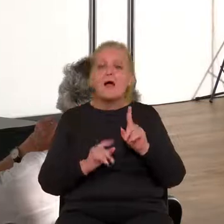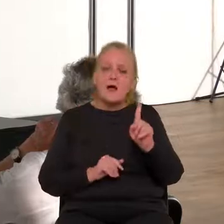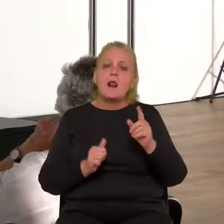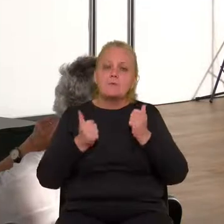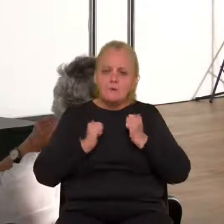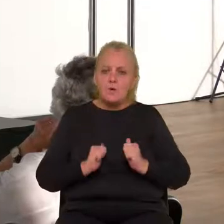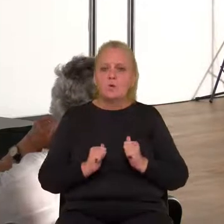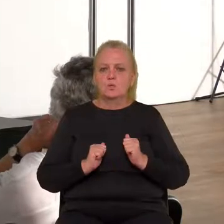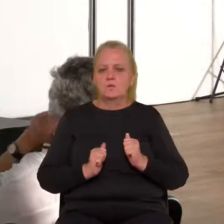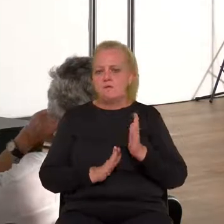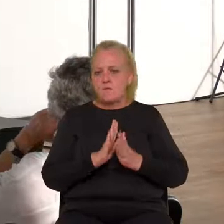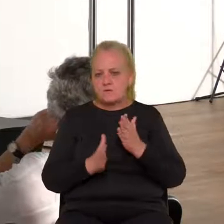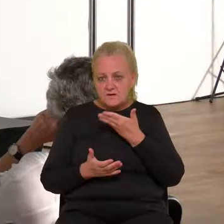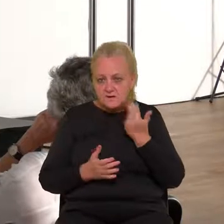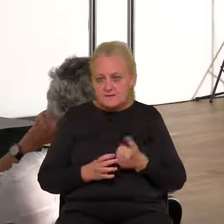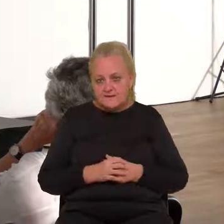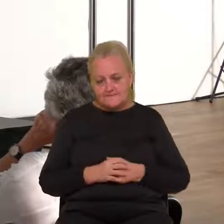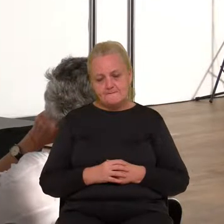pokój.